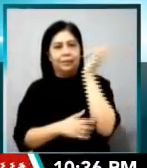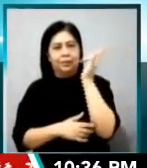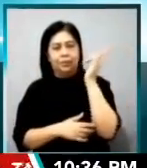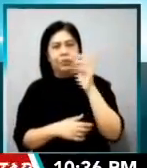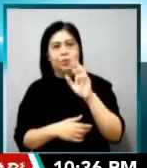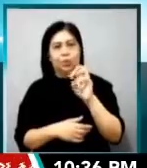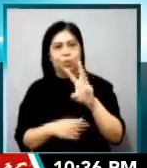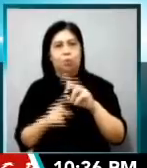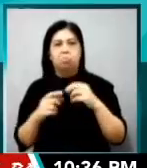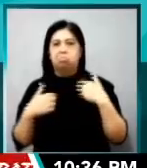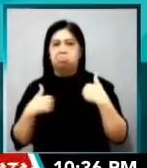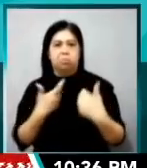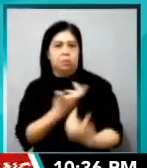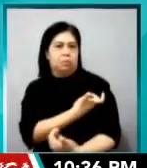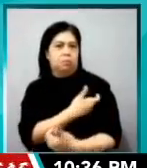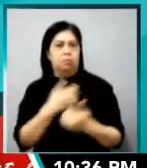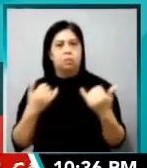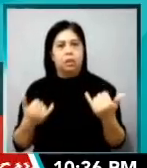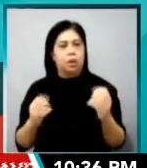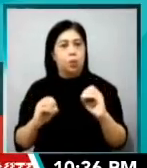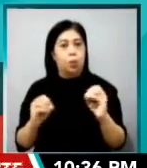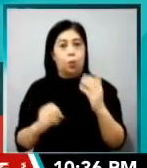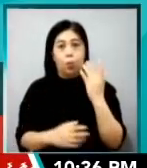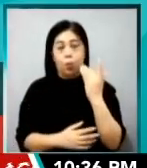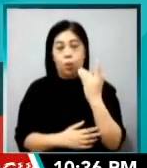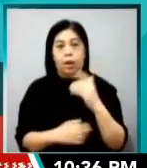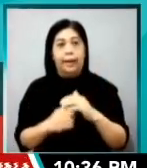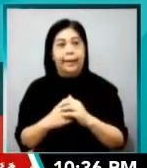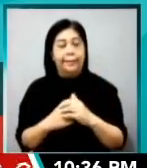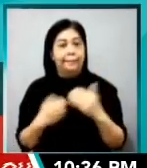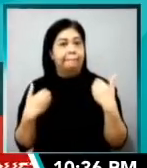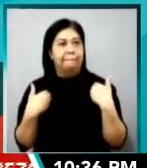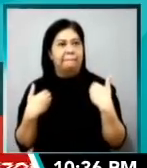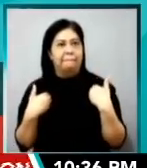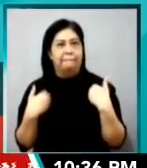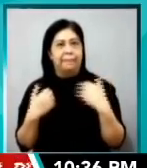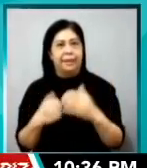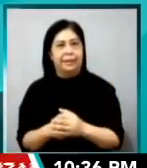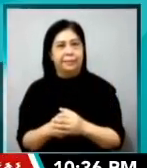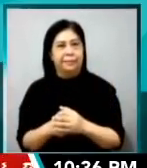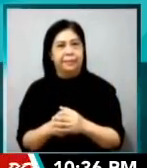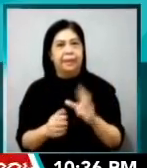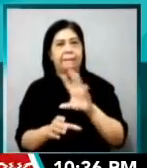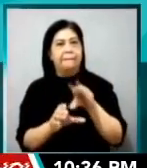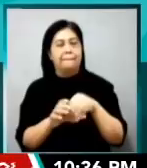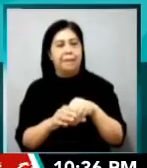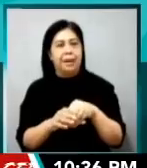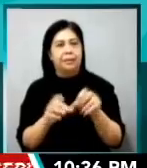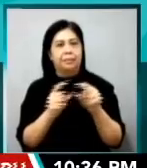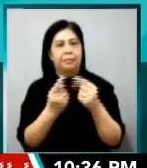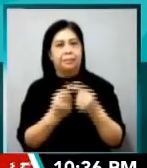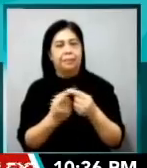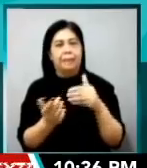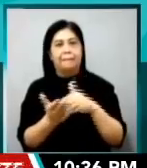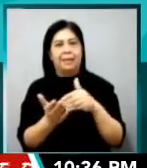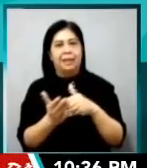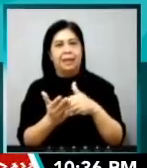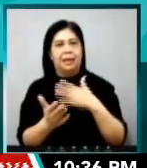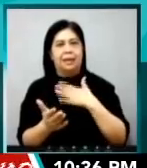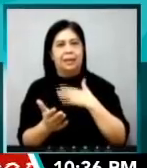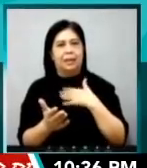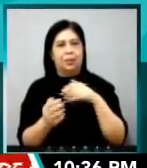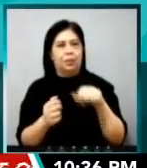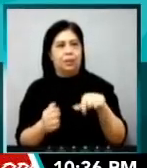ngayon kasi hindi pa siya part ng package ng medical ko with the local,